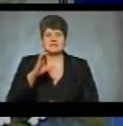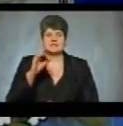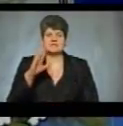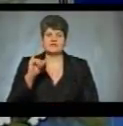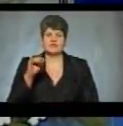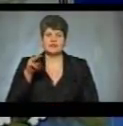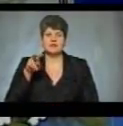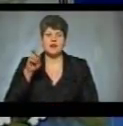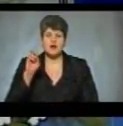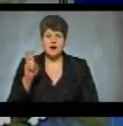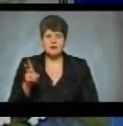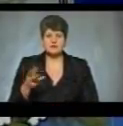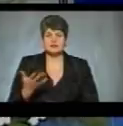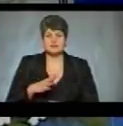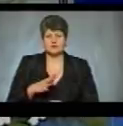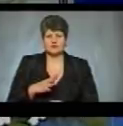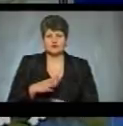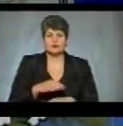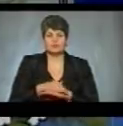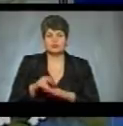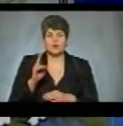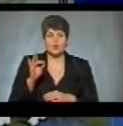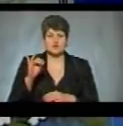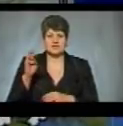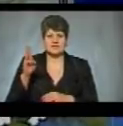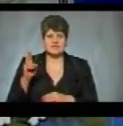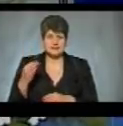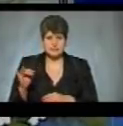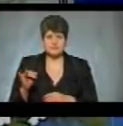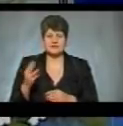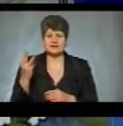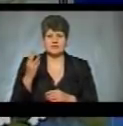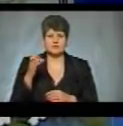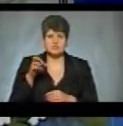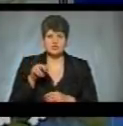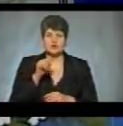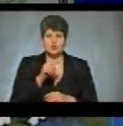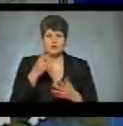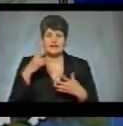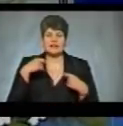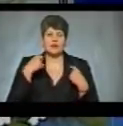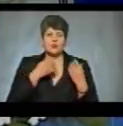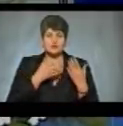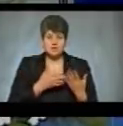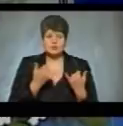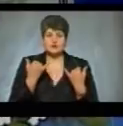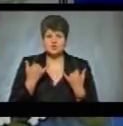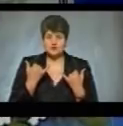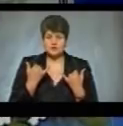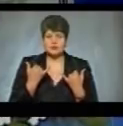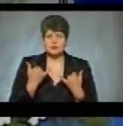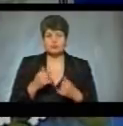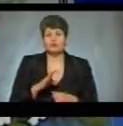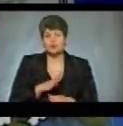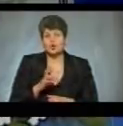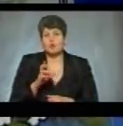меморіальної плити, де проживав доброволець на вулиці Крушельницької. Зазначу, 3 січня – його день народження. Сьогодні Андрію Дрьоміну